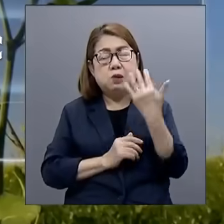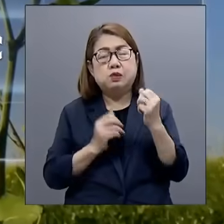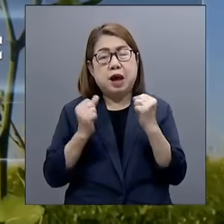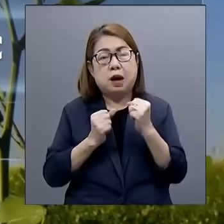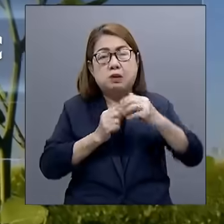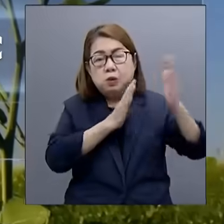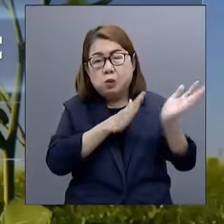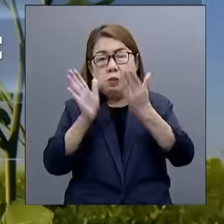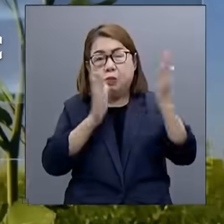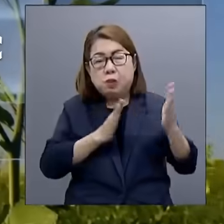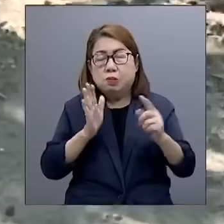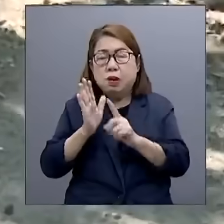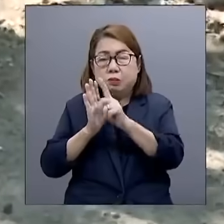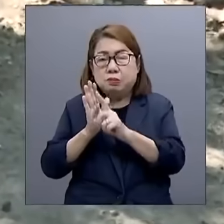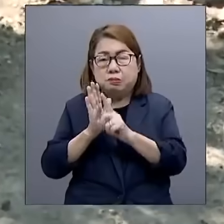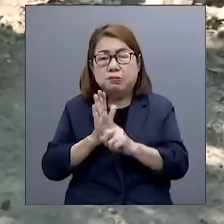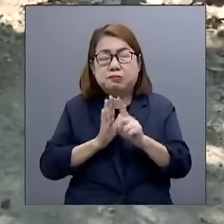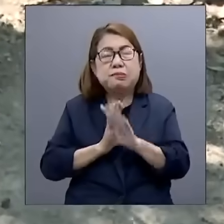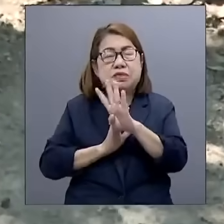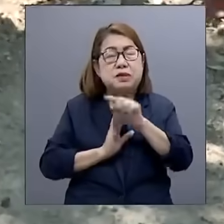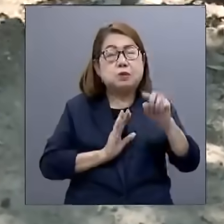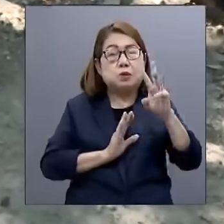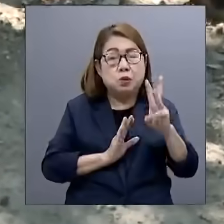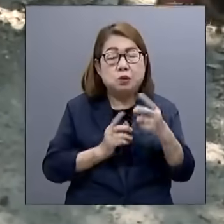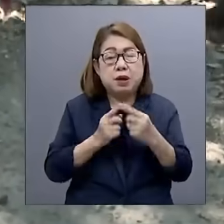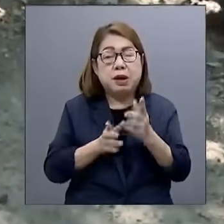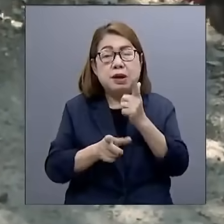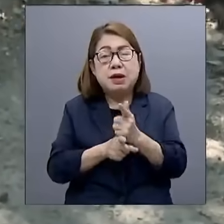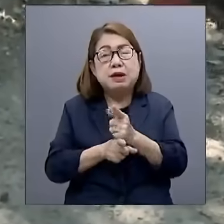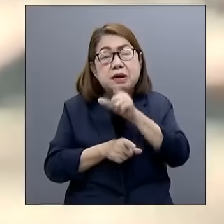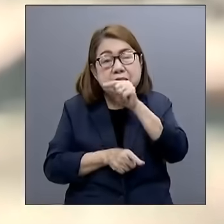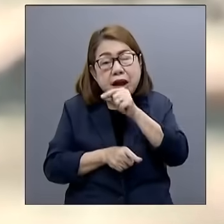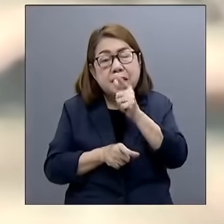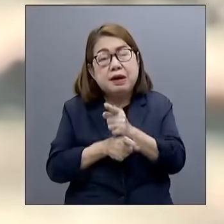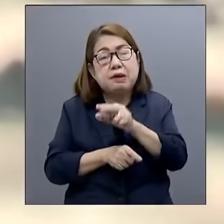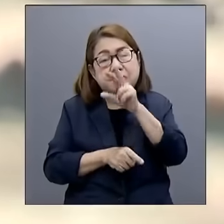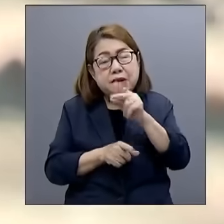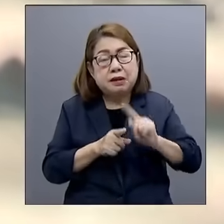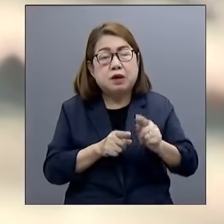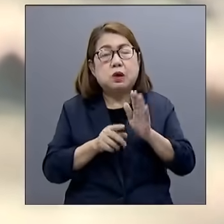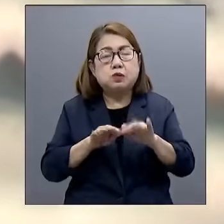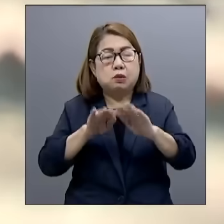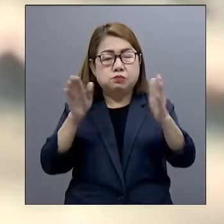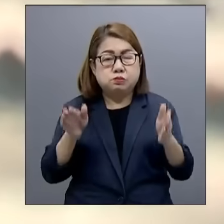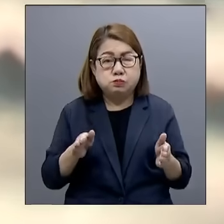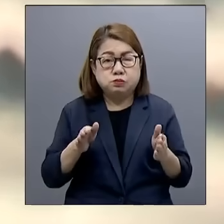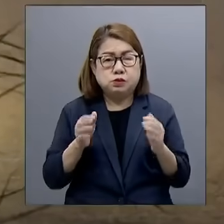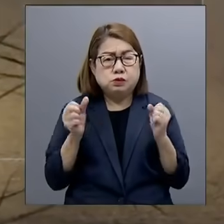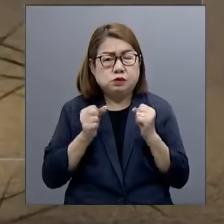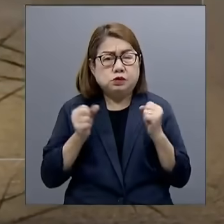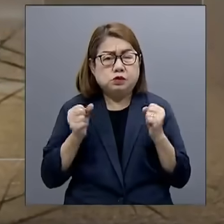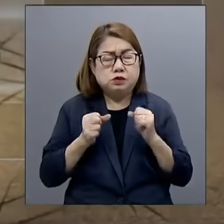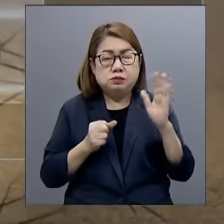ภูมิจะลดลงอีก 4-6 องศาผู้ที่เลี้ยงสัตว์โดยเฉพาะสัตว์ปีกควรควบคุมอุณหภูมิภายในโรงเรือนอย่าให้เปลี่ยนแปลงรวด